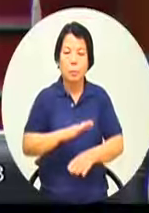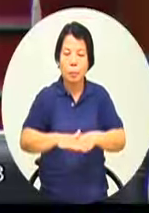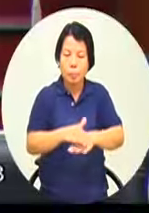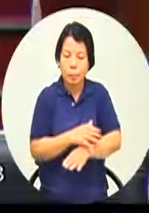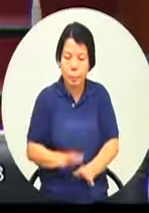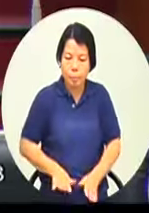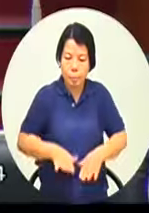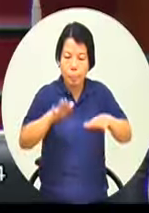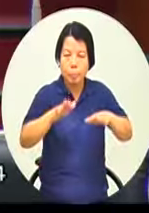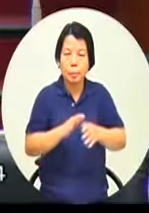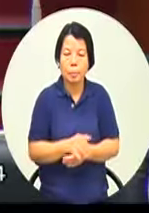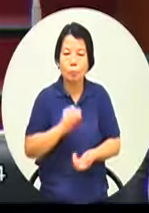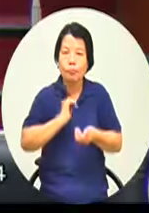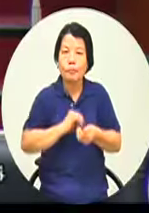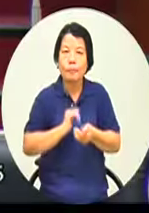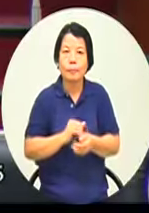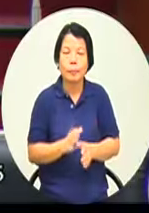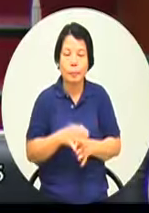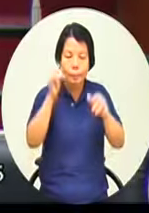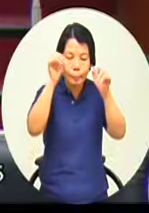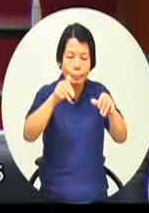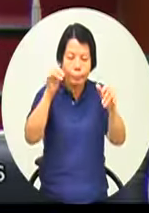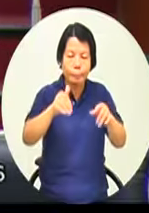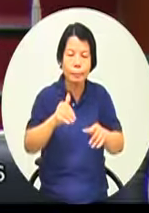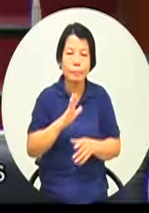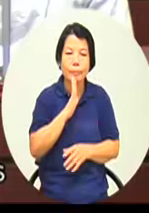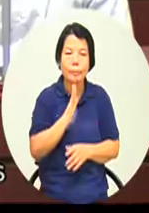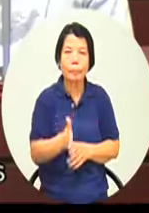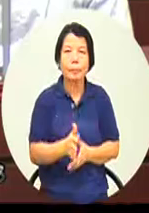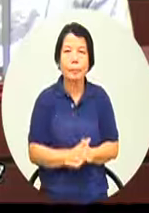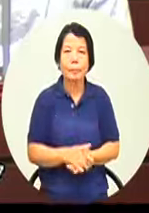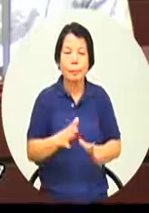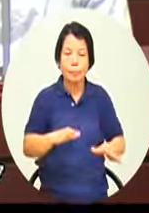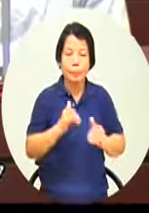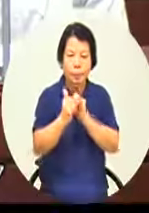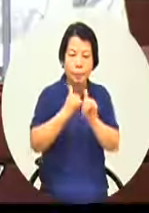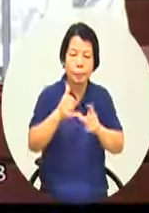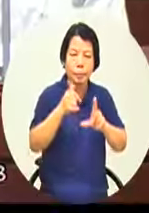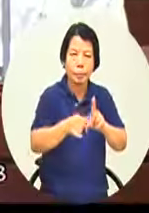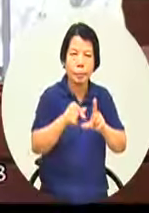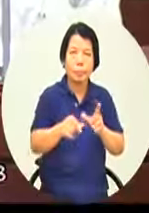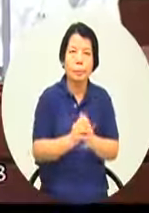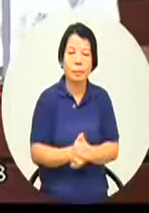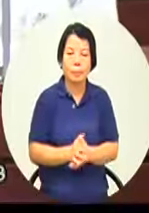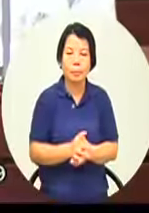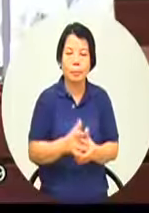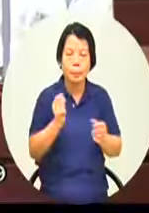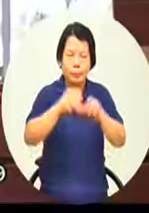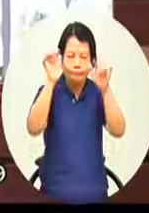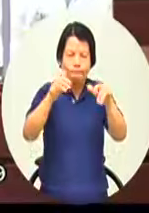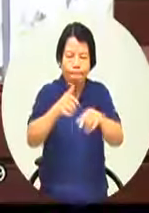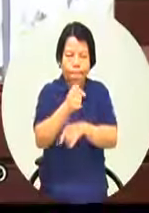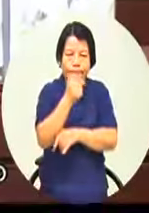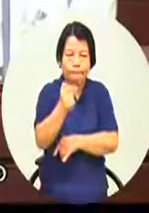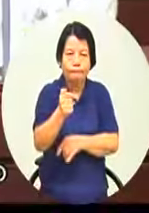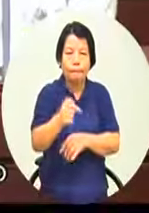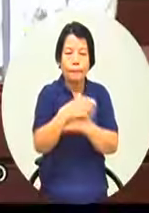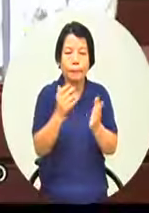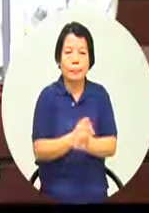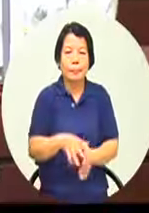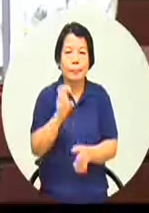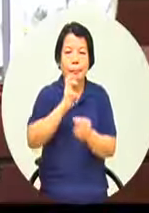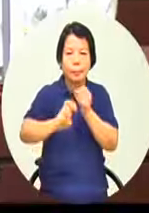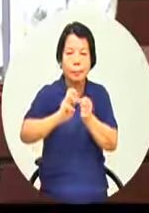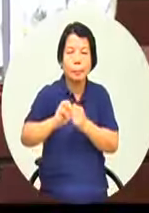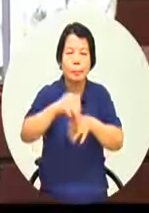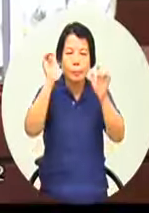水？不能确定，要看雨量是不是 积水的话，像市区如果那种强降雨， 是 比如说三十分钟